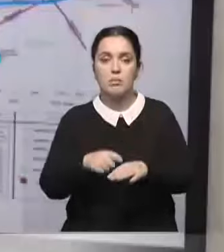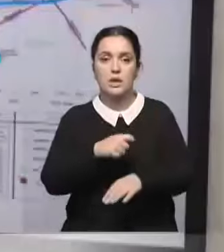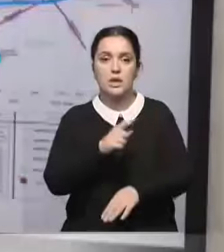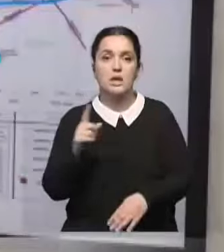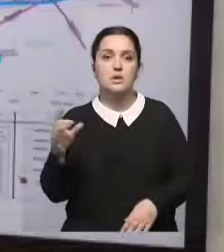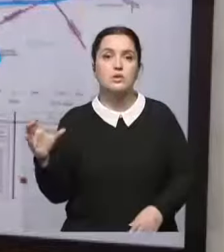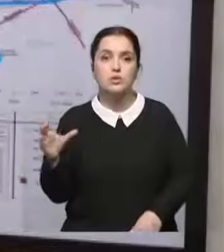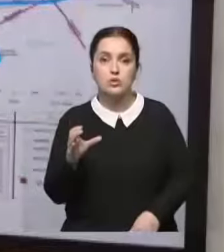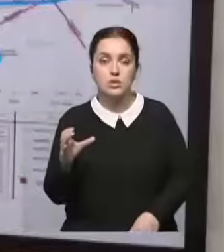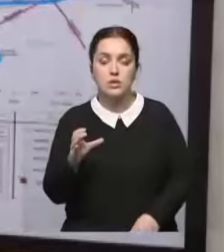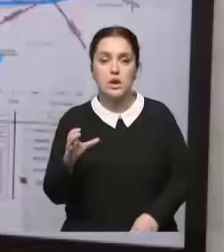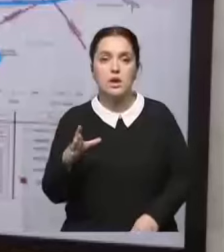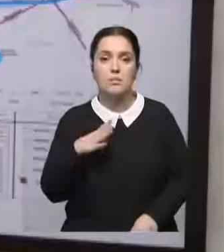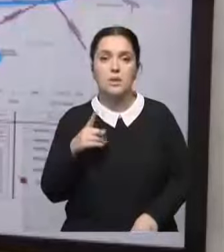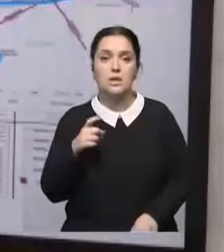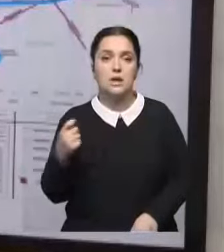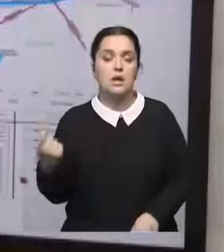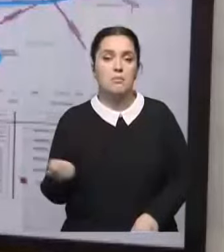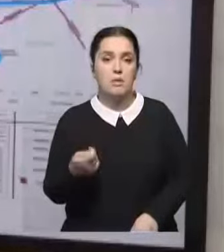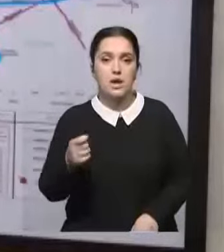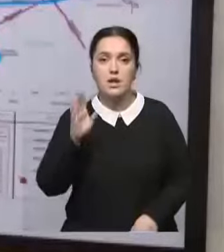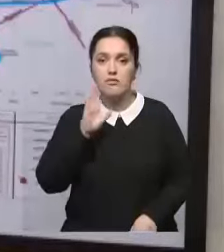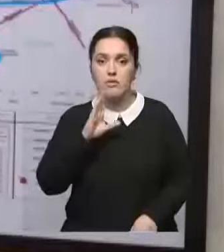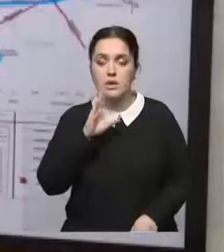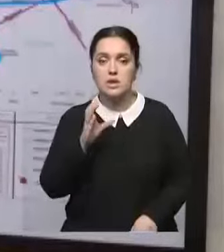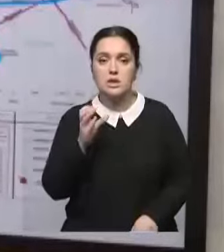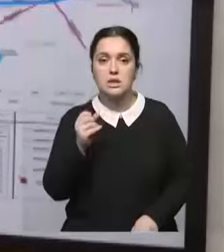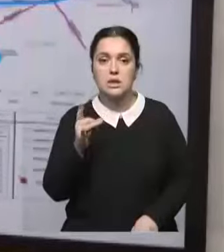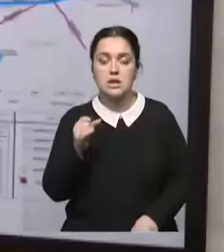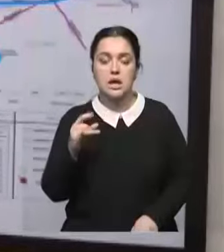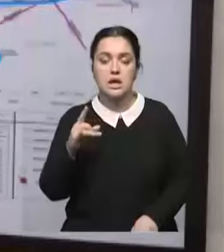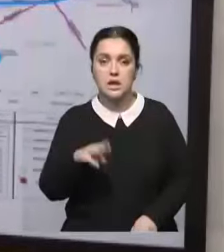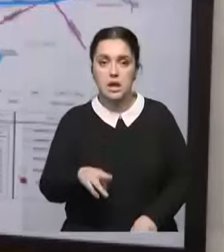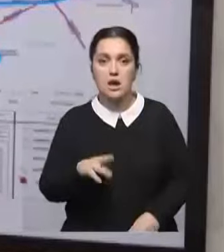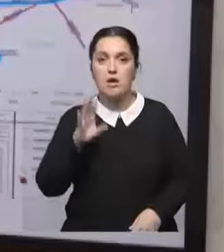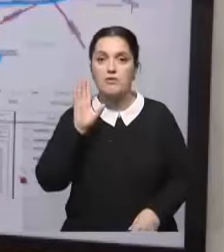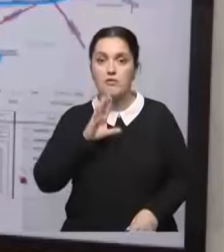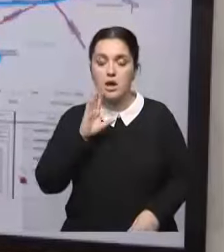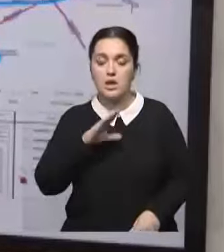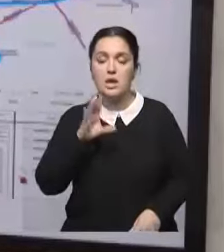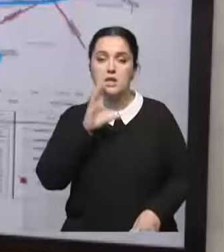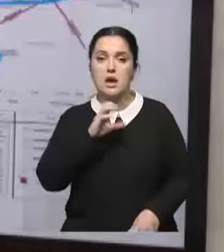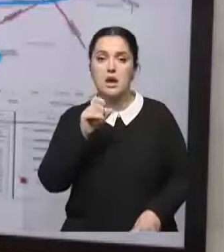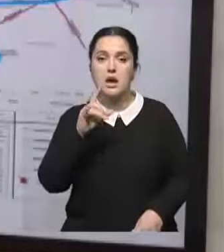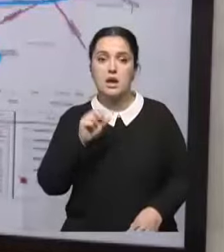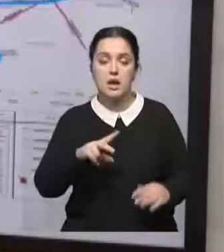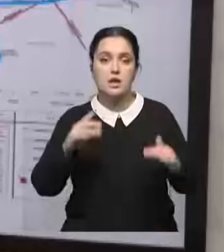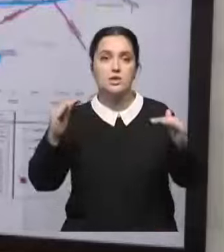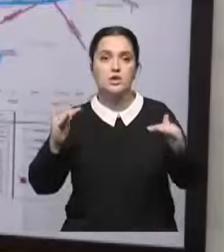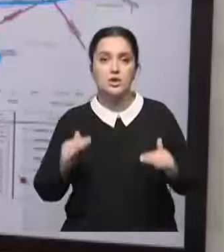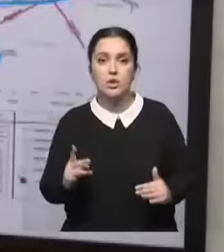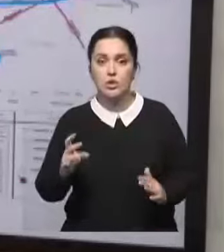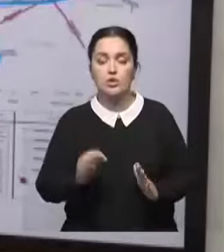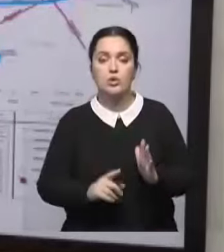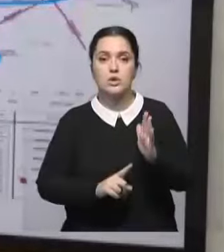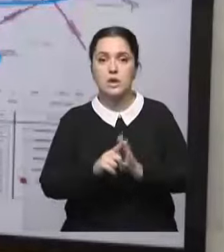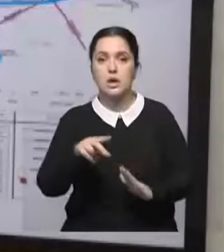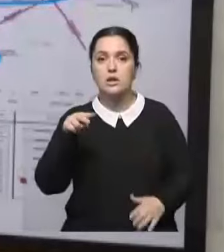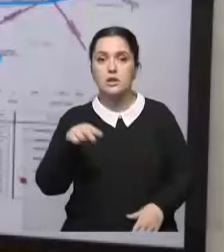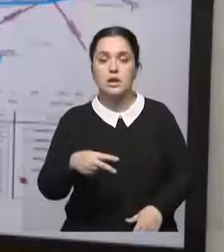В последние годы из-за маловодья на реке Сырдарья объем воды в Северном Арале снижался, однако с начала